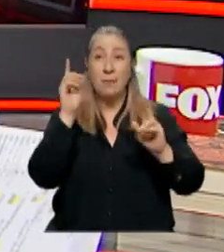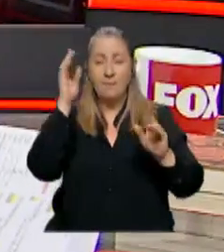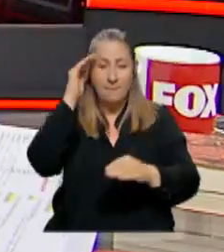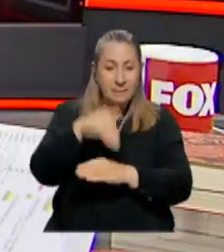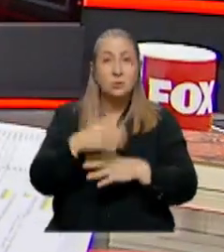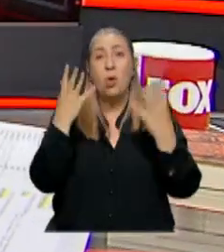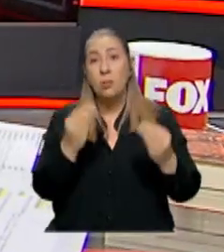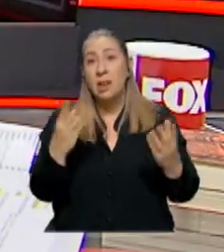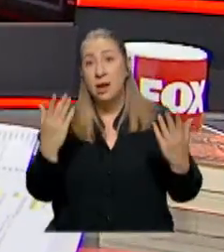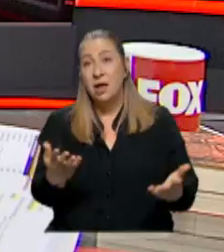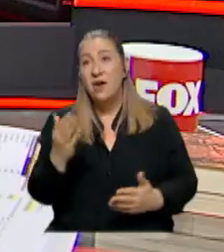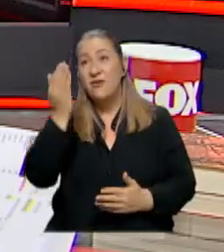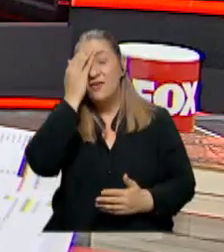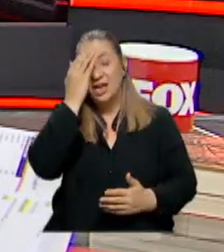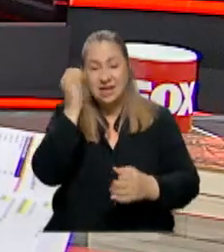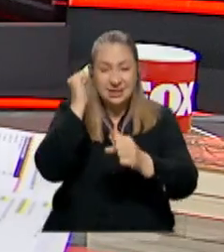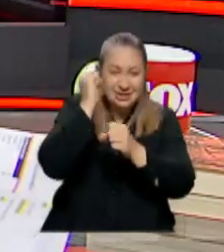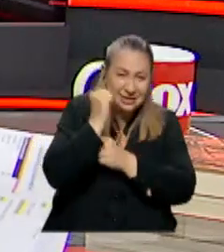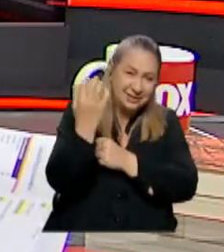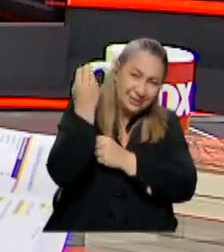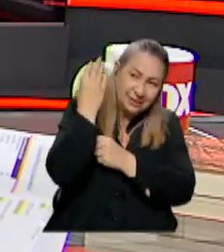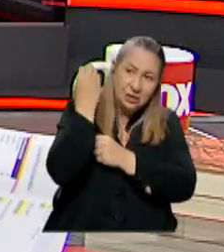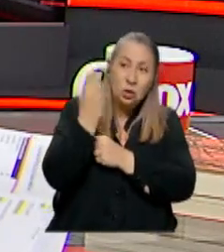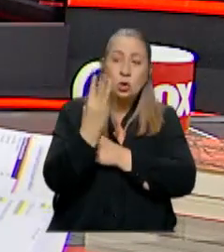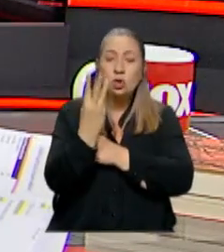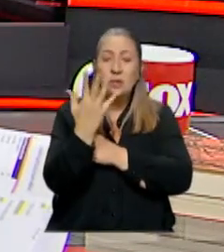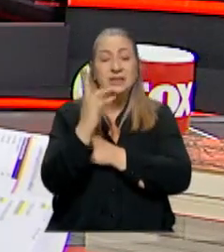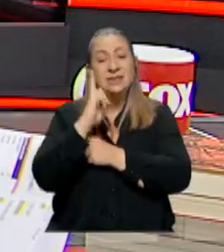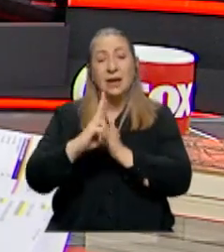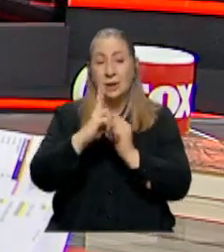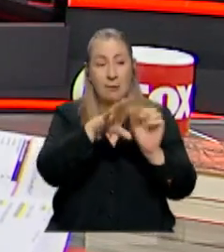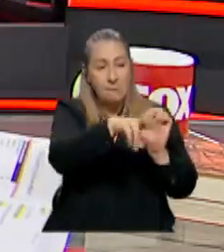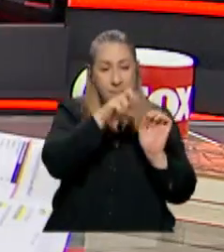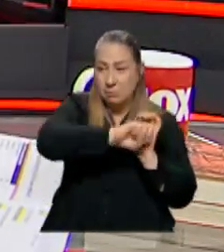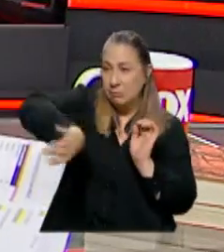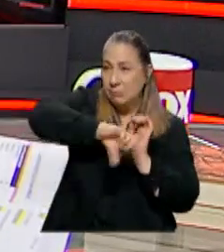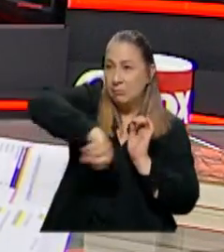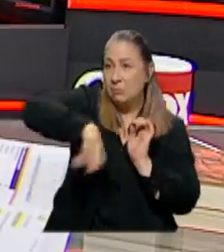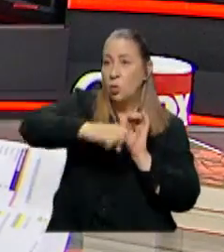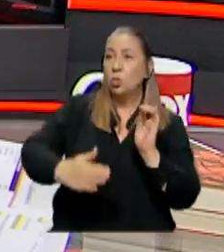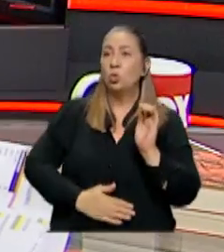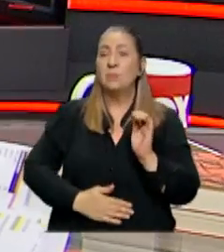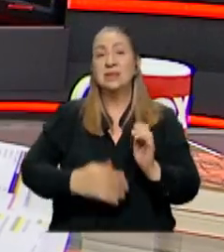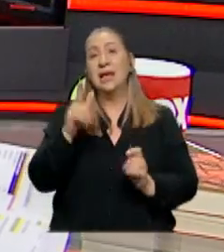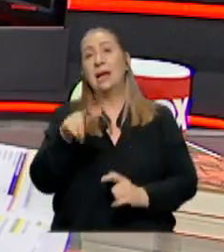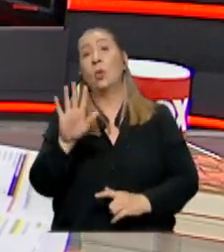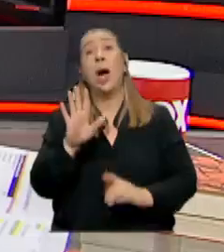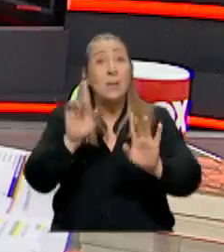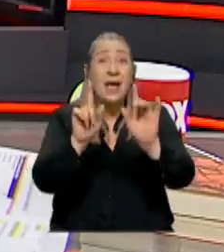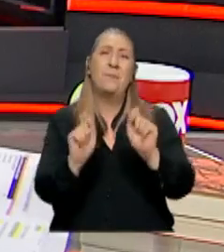başarısız olmalarına, fakirin sırtından 3-5 tane zengini doyurmalarına gerek kalmayacak. Ama